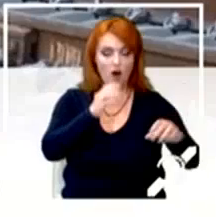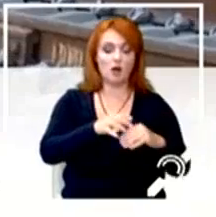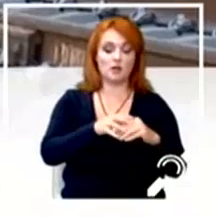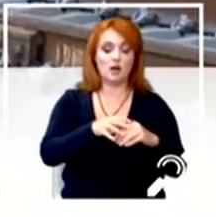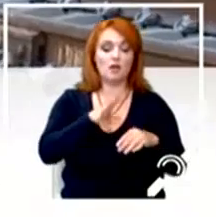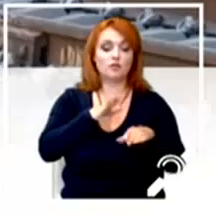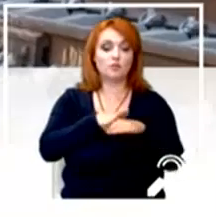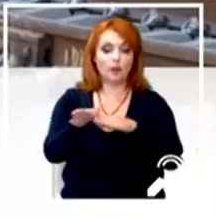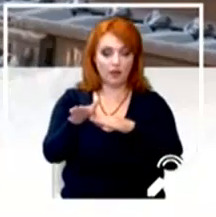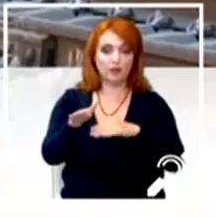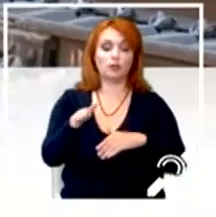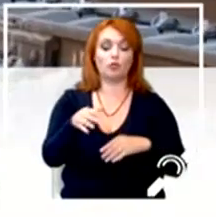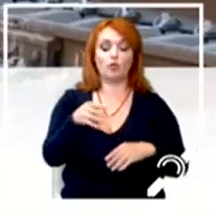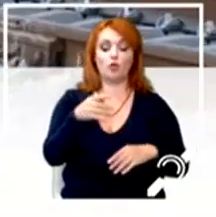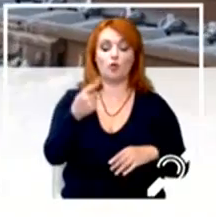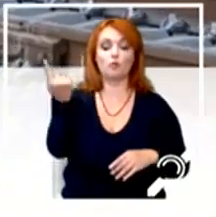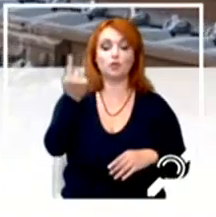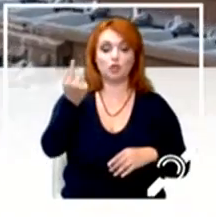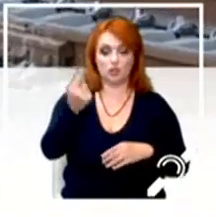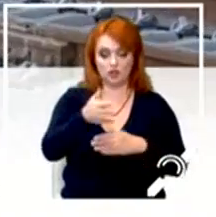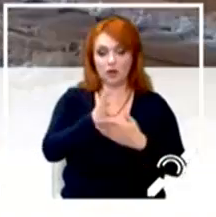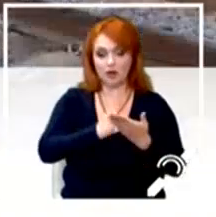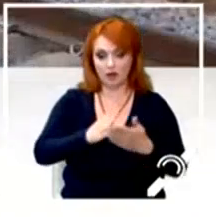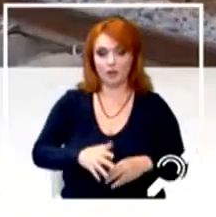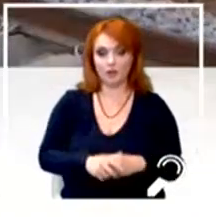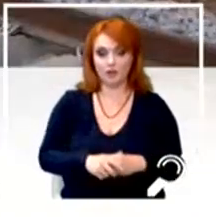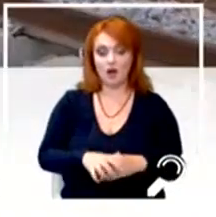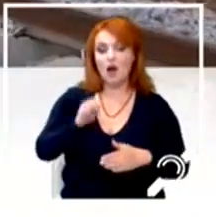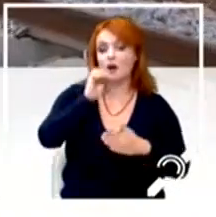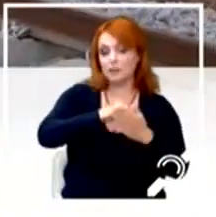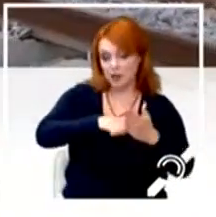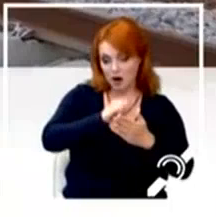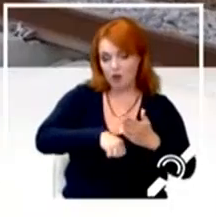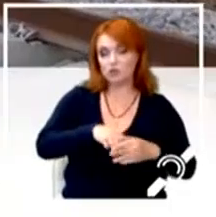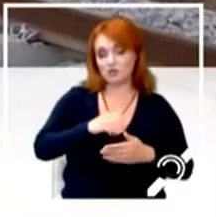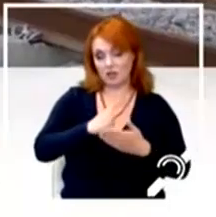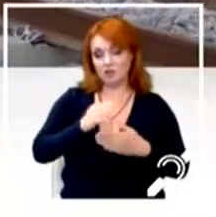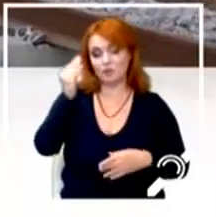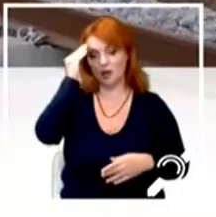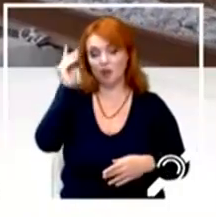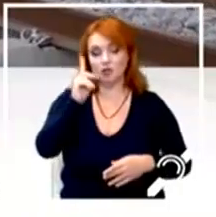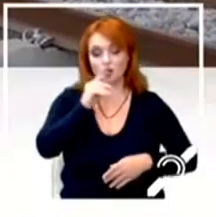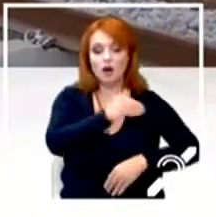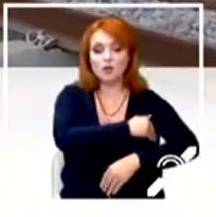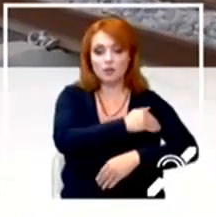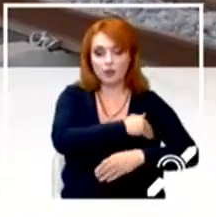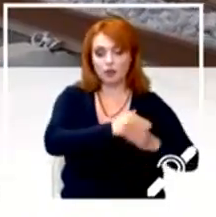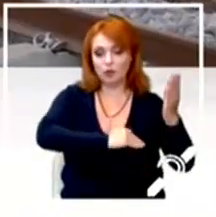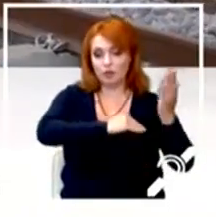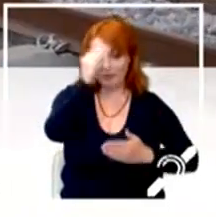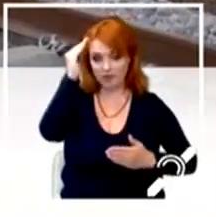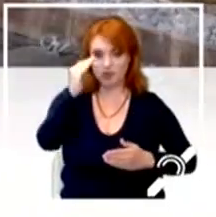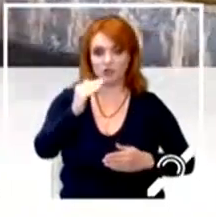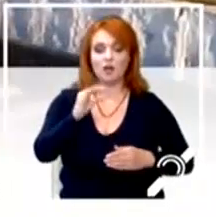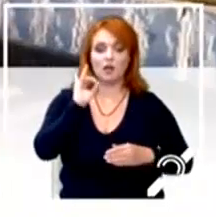Reni din Ucraina potrivit întreprinderii de stat calea ferată din Moldova din cauza temperaturilor ridicate și inele și au pierdut din